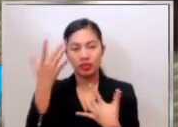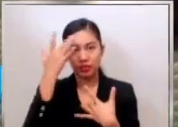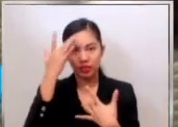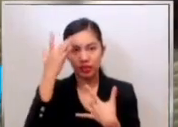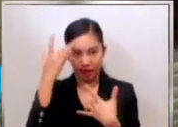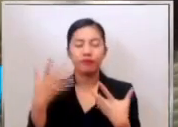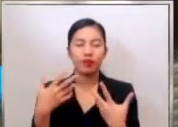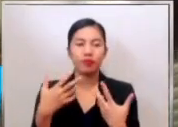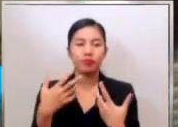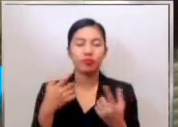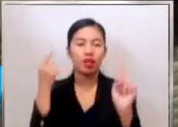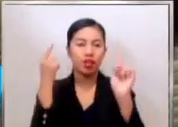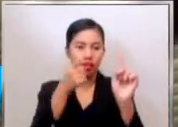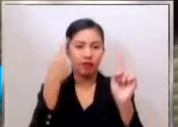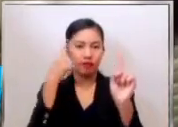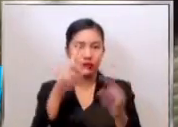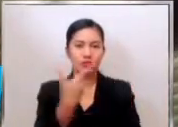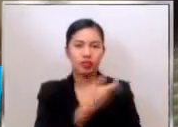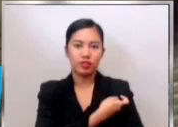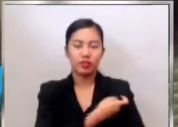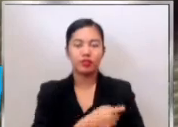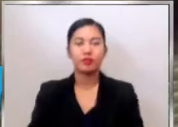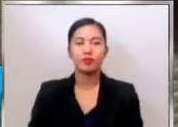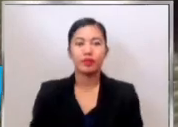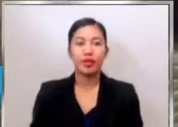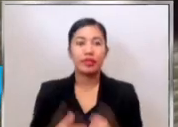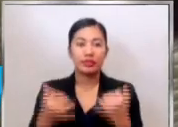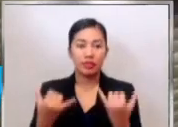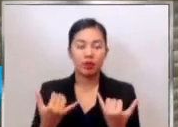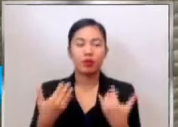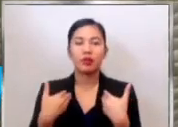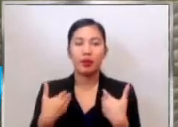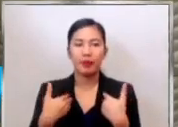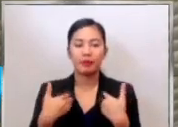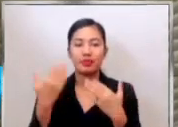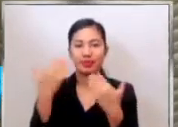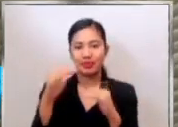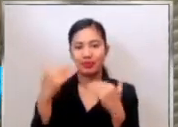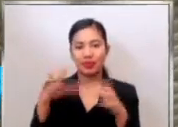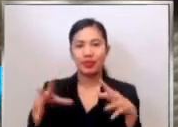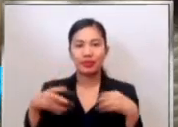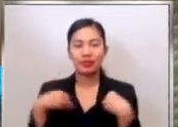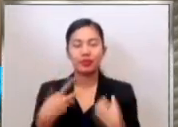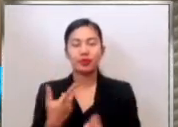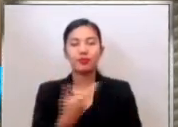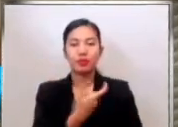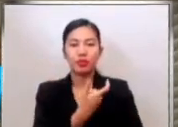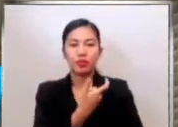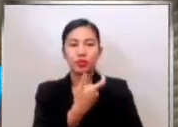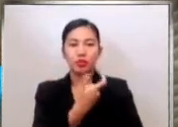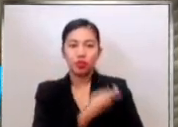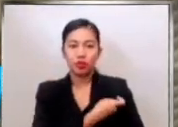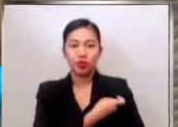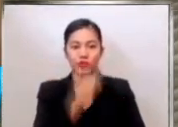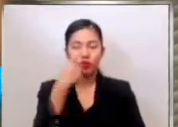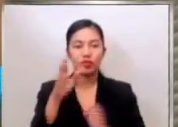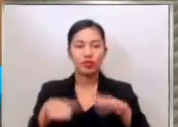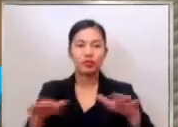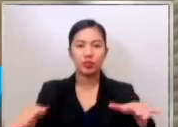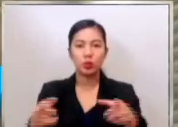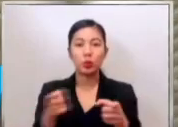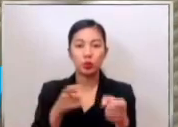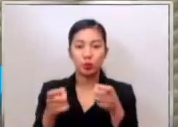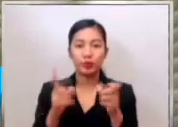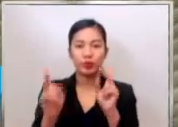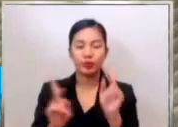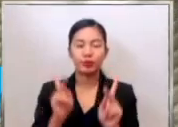ngayon para rin makontrol ang dami ng tao. Kasama ko ni sa mga requirement ang medical certificate at birth certificate